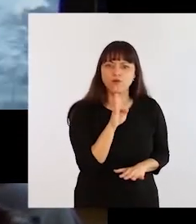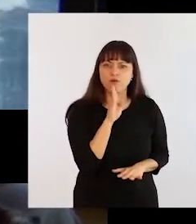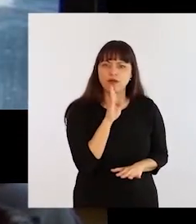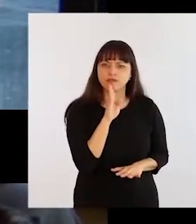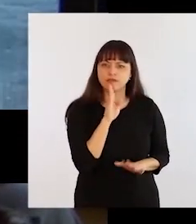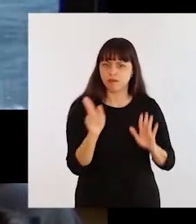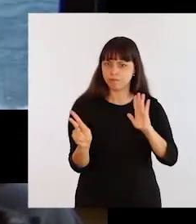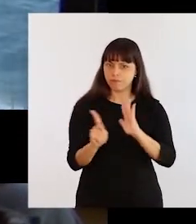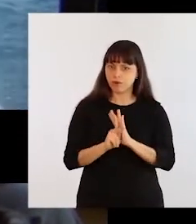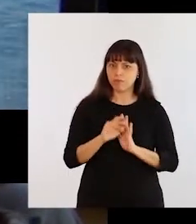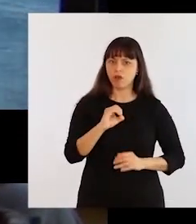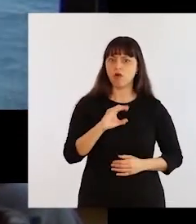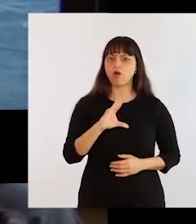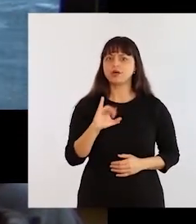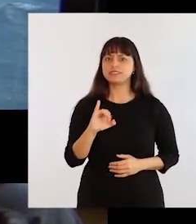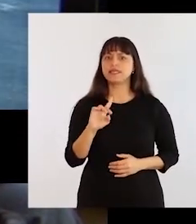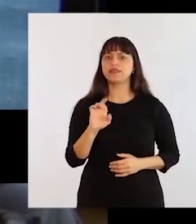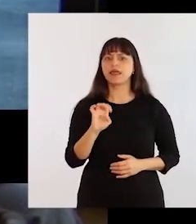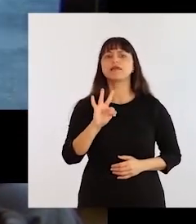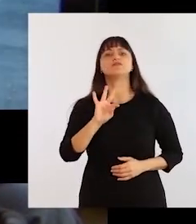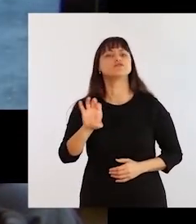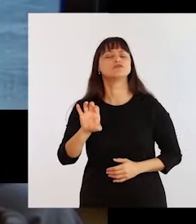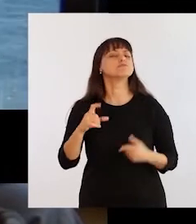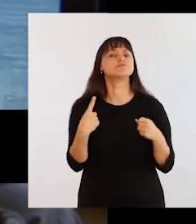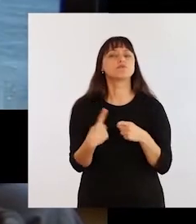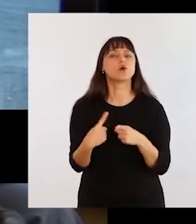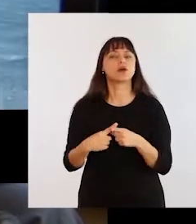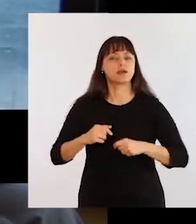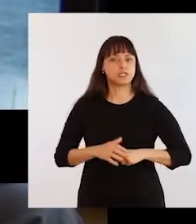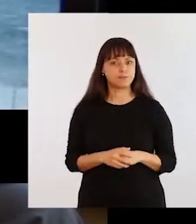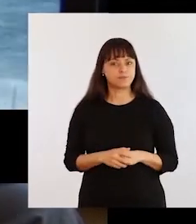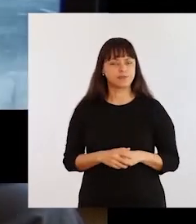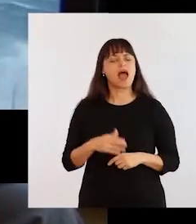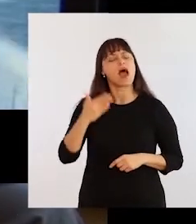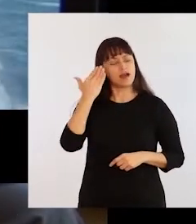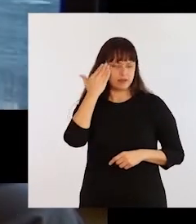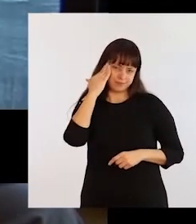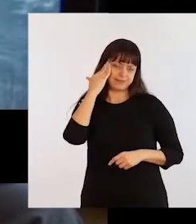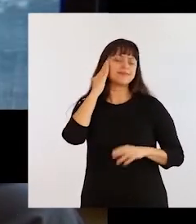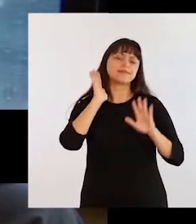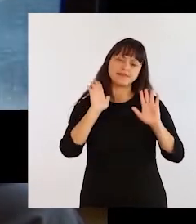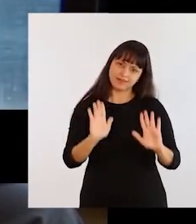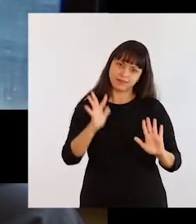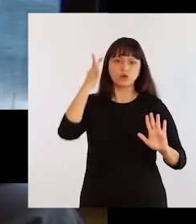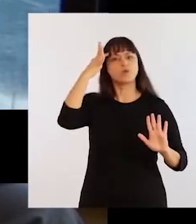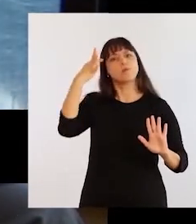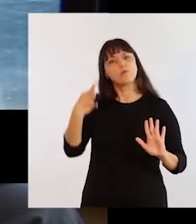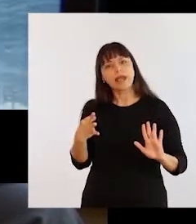transparence des idées qui a été proposée par l'Occident?